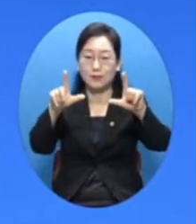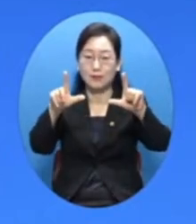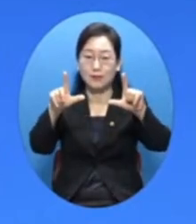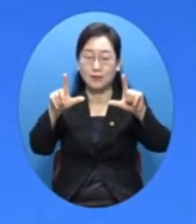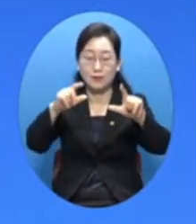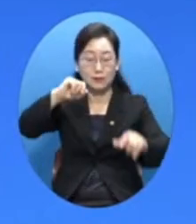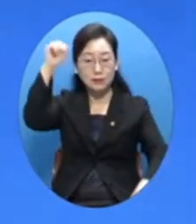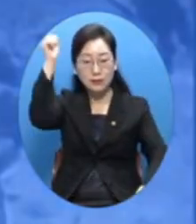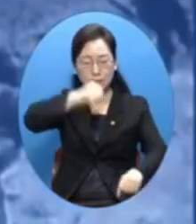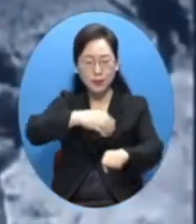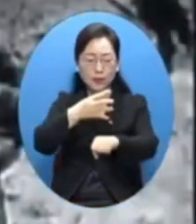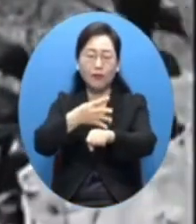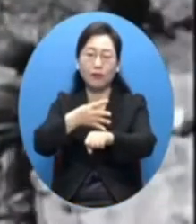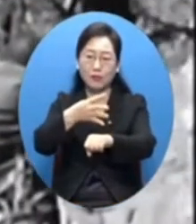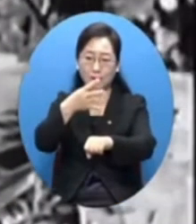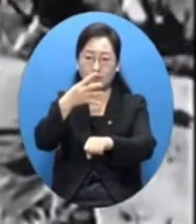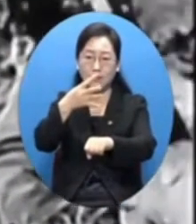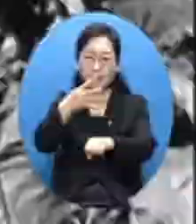새벽 4시에